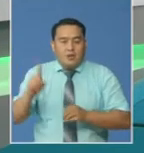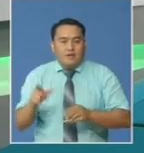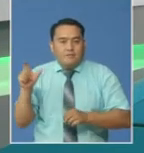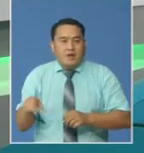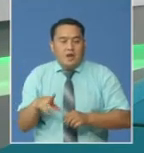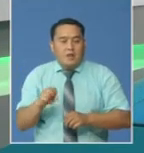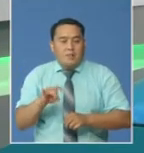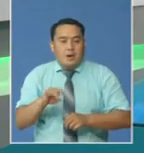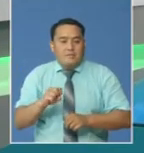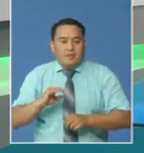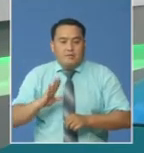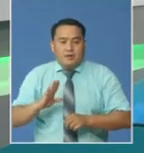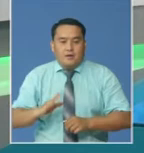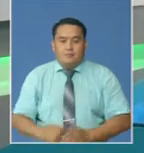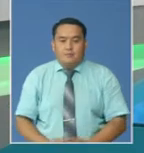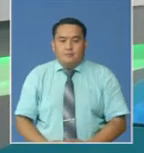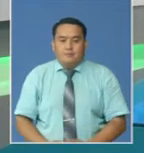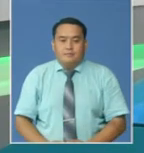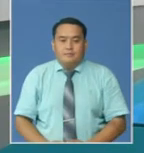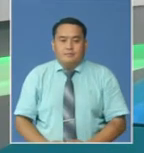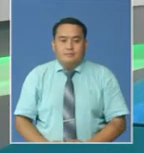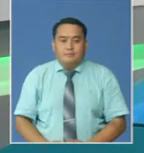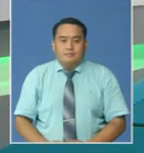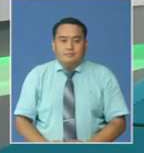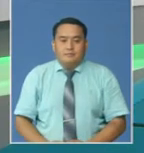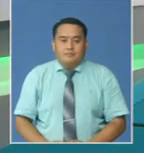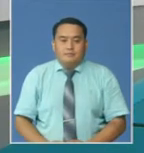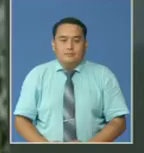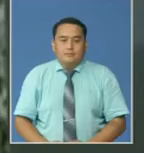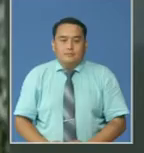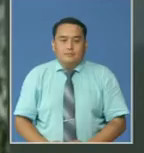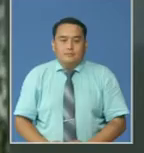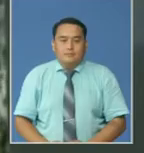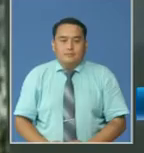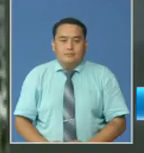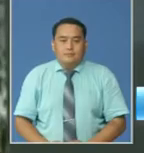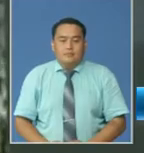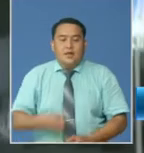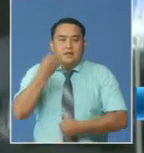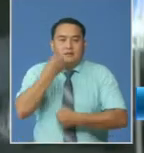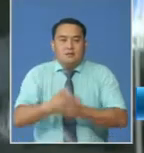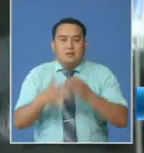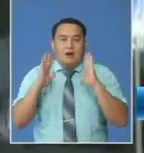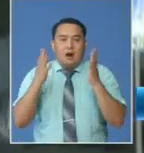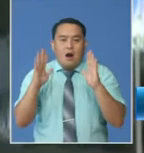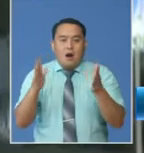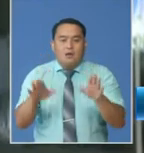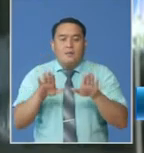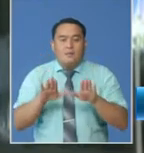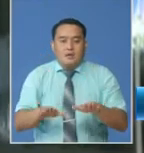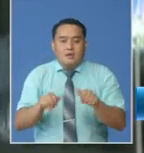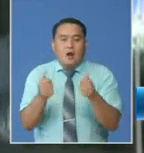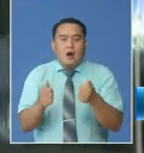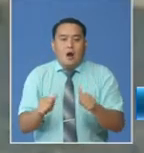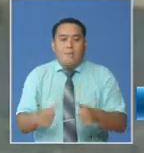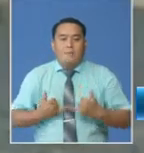других людей. Подробности в блоке республиканских новостей. В В центре аллеи расположена скульптурная